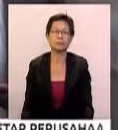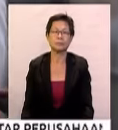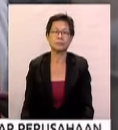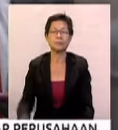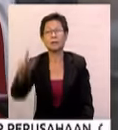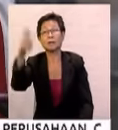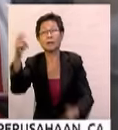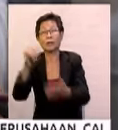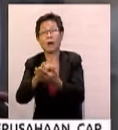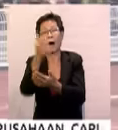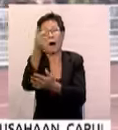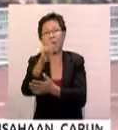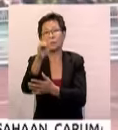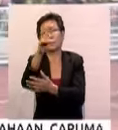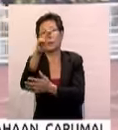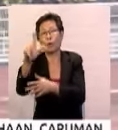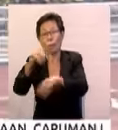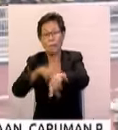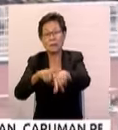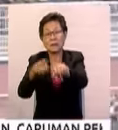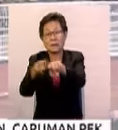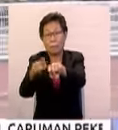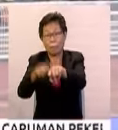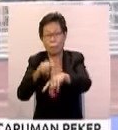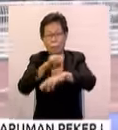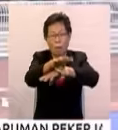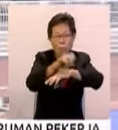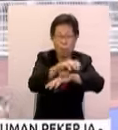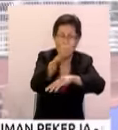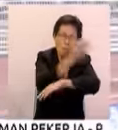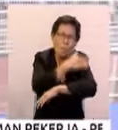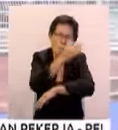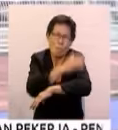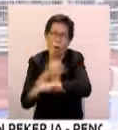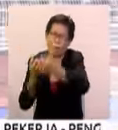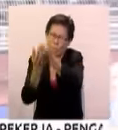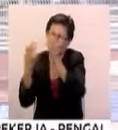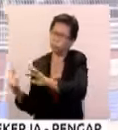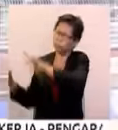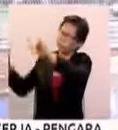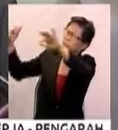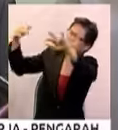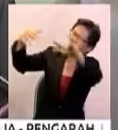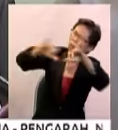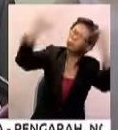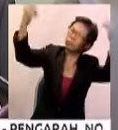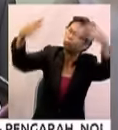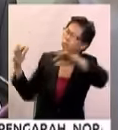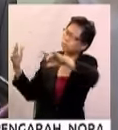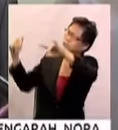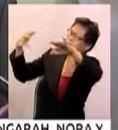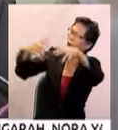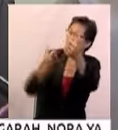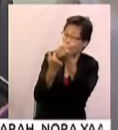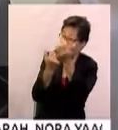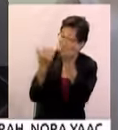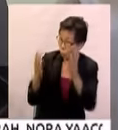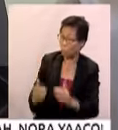Selain itu, Asmirul yang pada masa sama menggesa penyokong turut hadir memenuhkan Stadium Darul Aman. Dan bagi para penyokong,